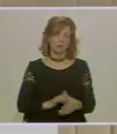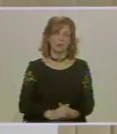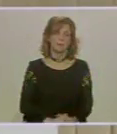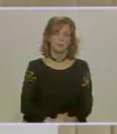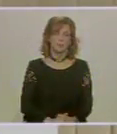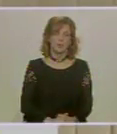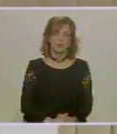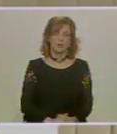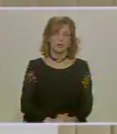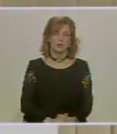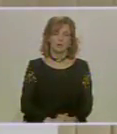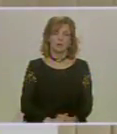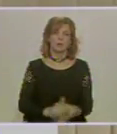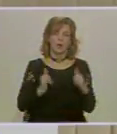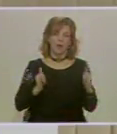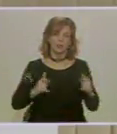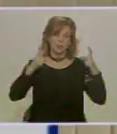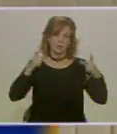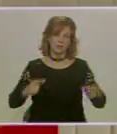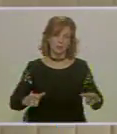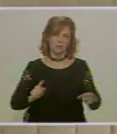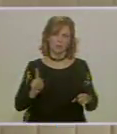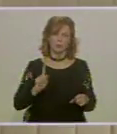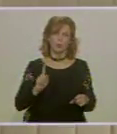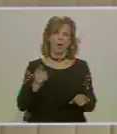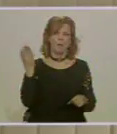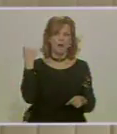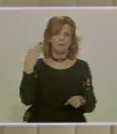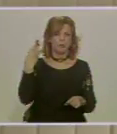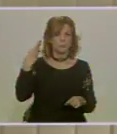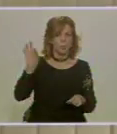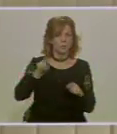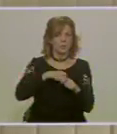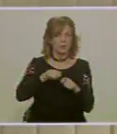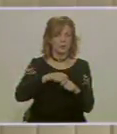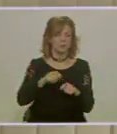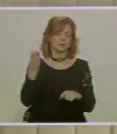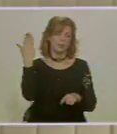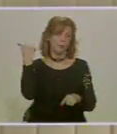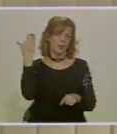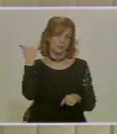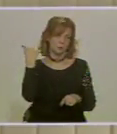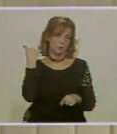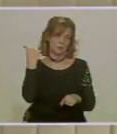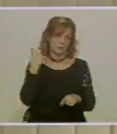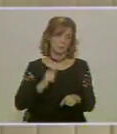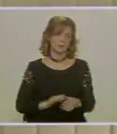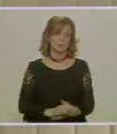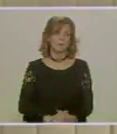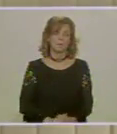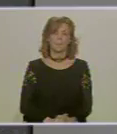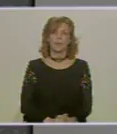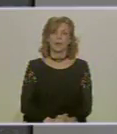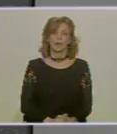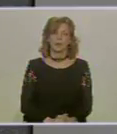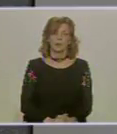Electrică, complex care nu a mai fost reabilitat sau nu a mai primit nicio investiție majoră de prin anii